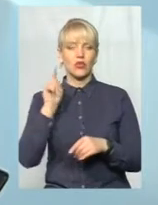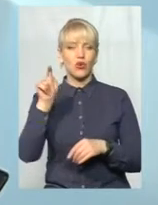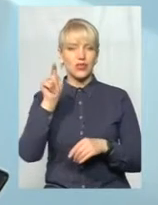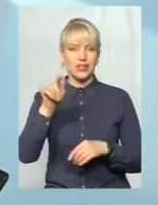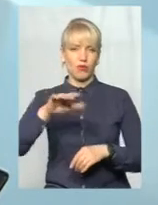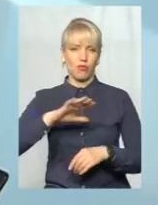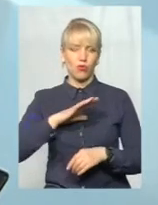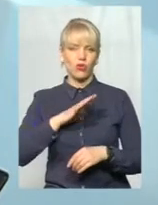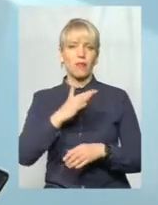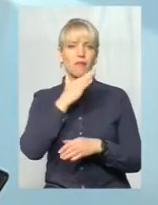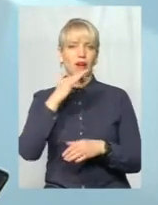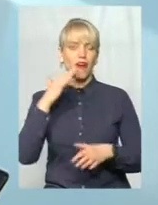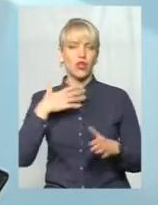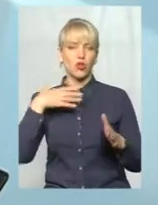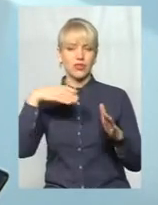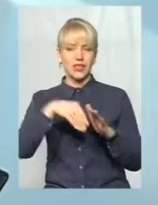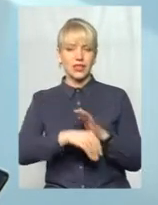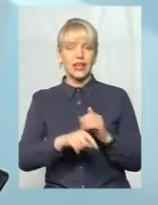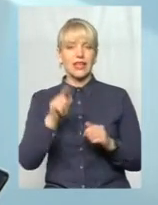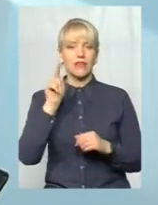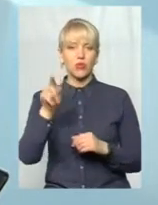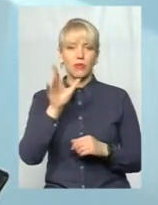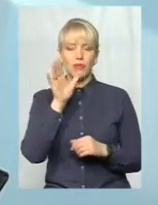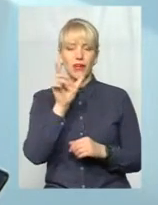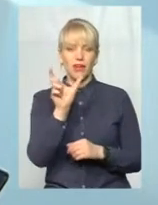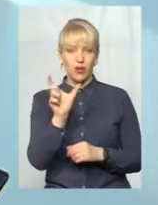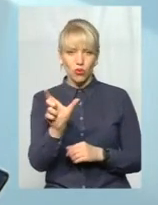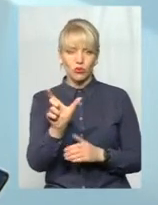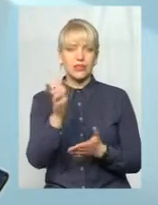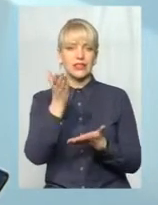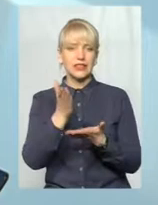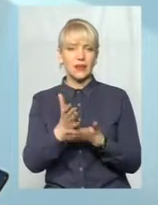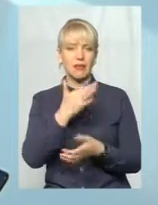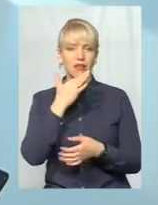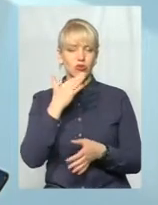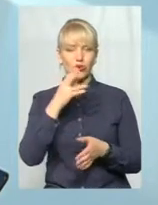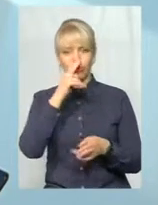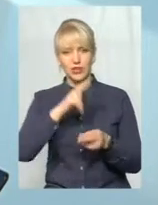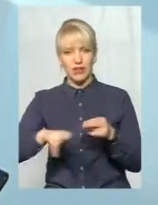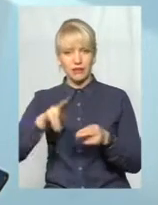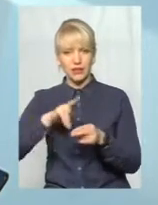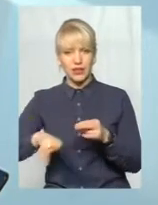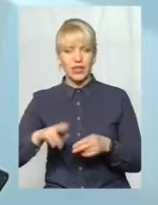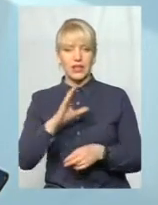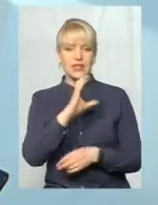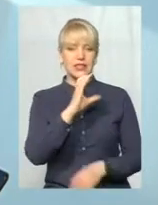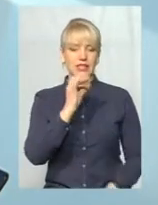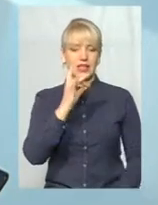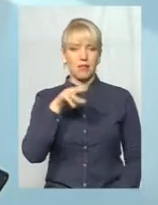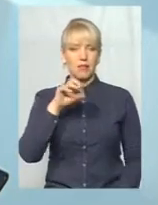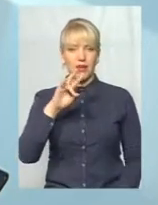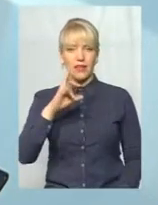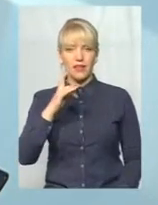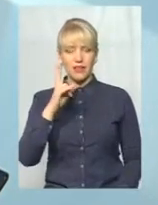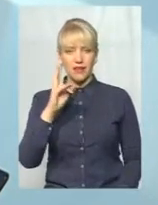якраз і період в нас осіб, які є безвісті зниклими, вони якраз припадають на період серпня і вересня 2014